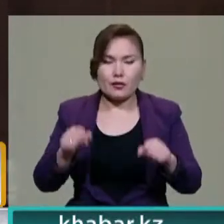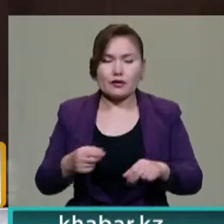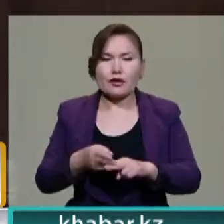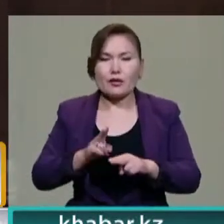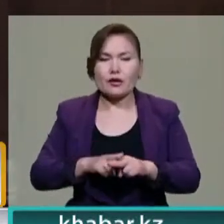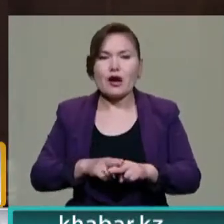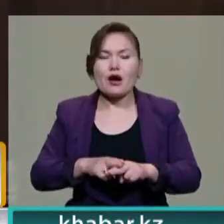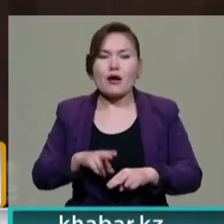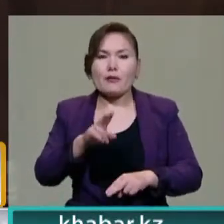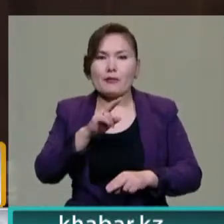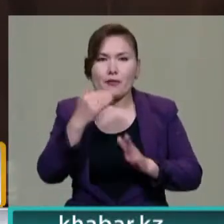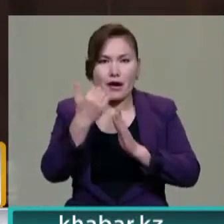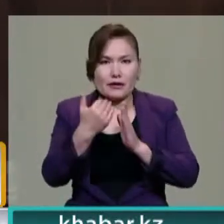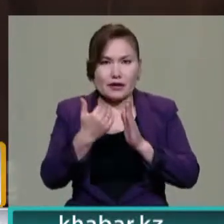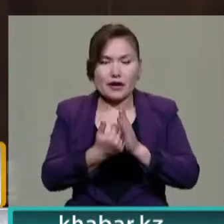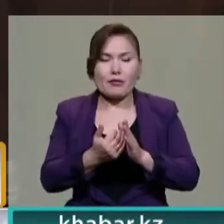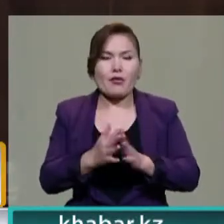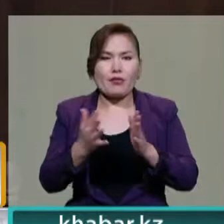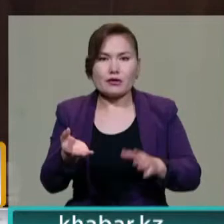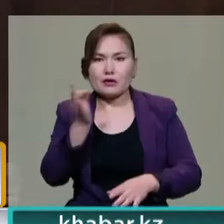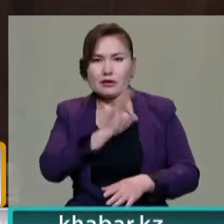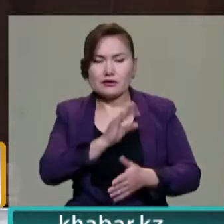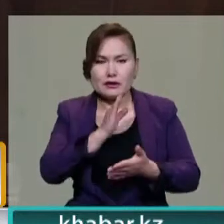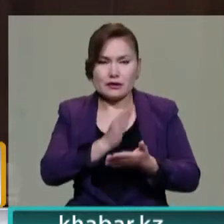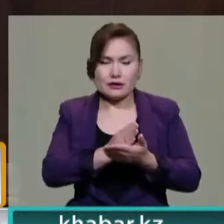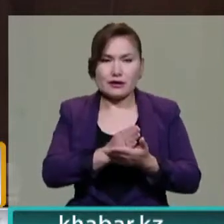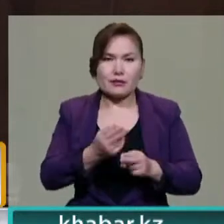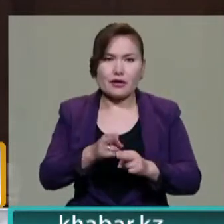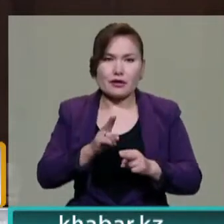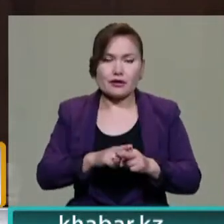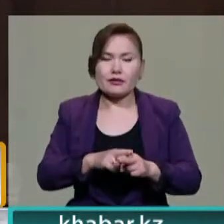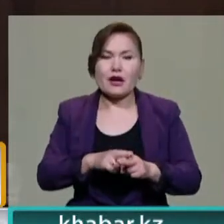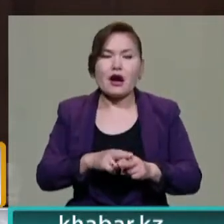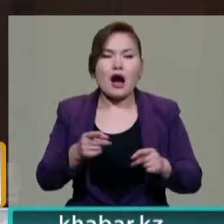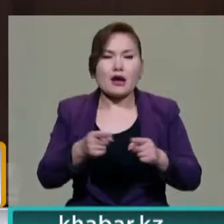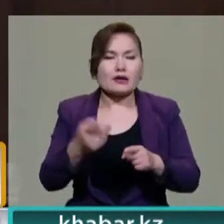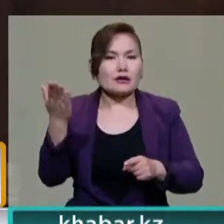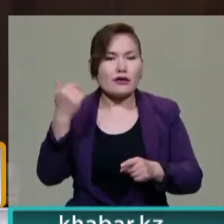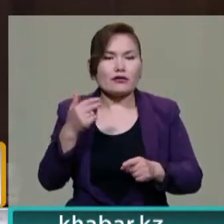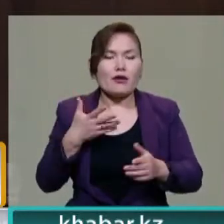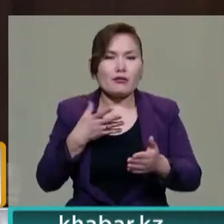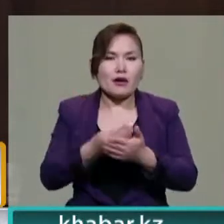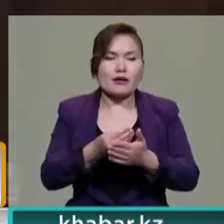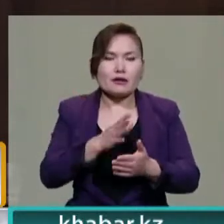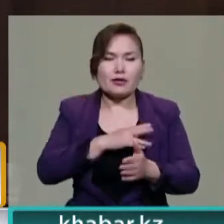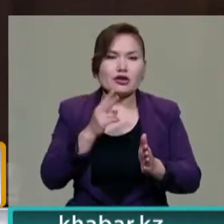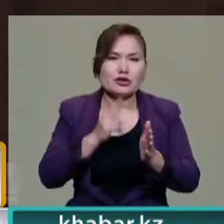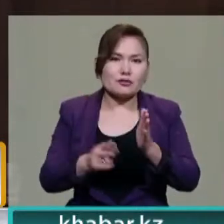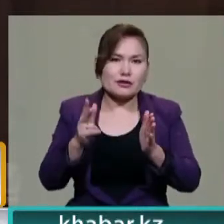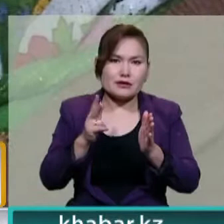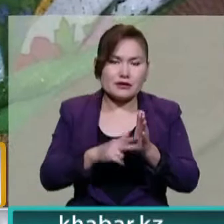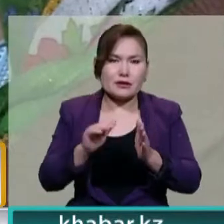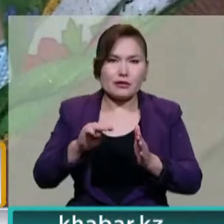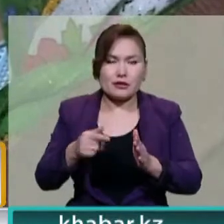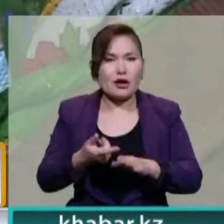Бұл бағдарлама бізге мысалы, біз енді бұрынғыдай 70-80 мың төлемейміз, бізге бұл өте